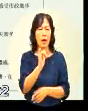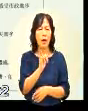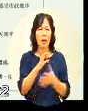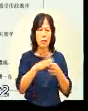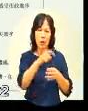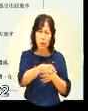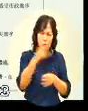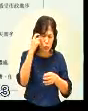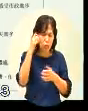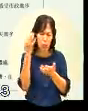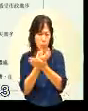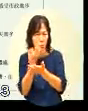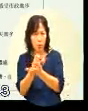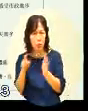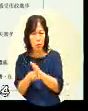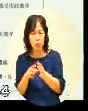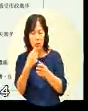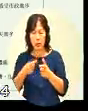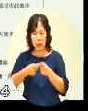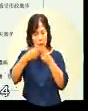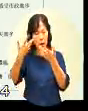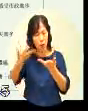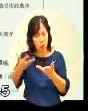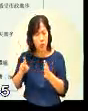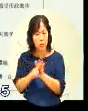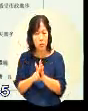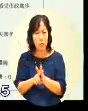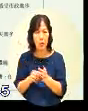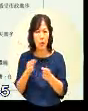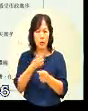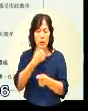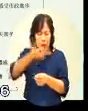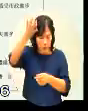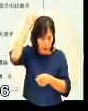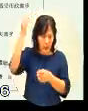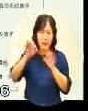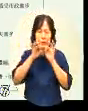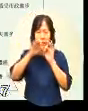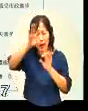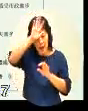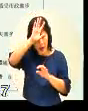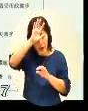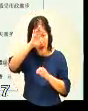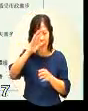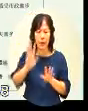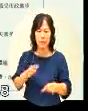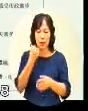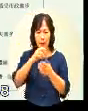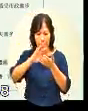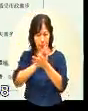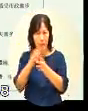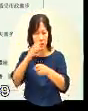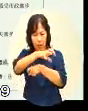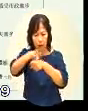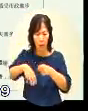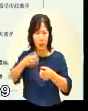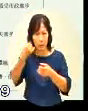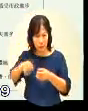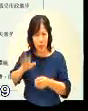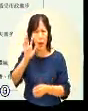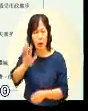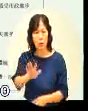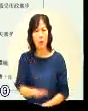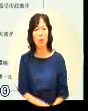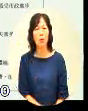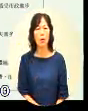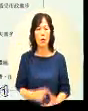样的不满意度它反映出第一个问题，过去我记得是治安，现在是反映出来是环境的变差。所以